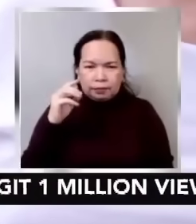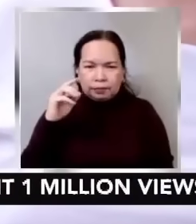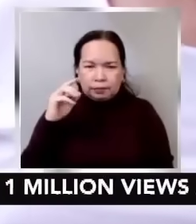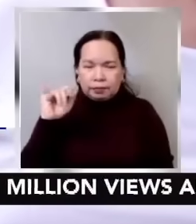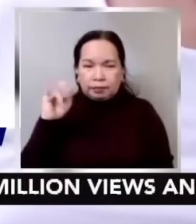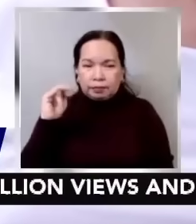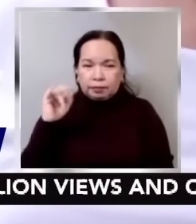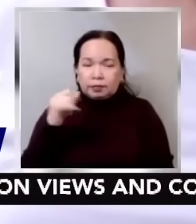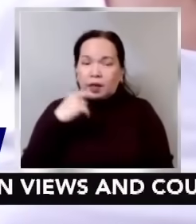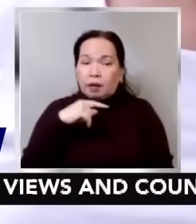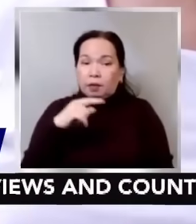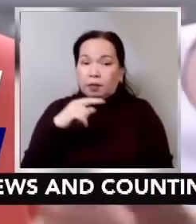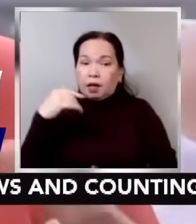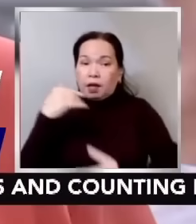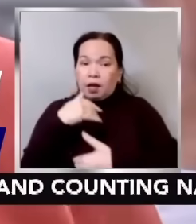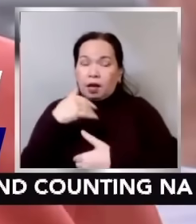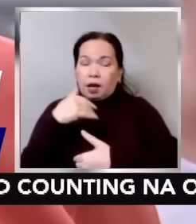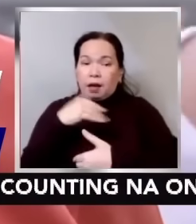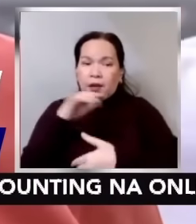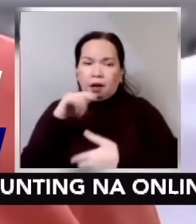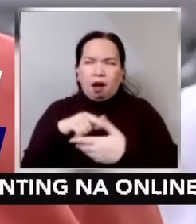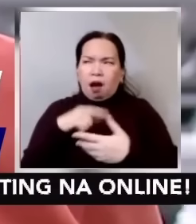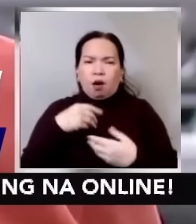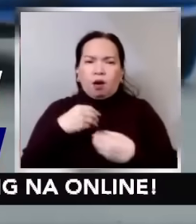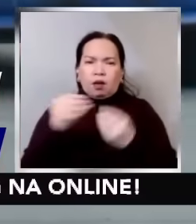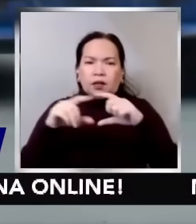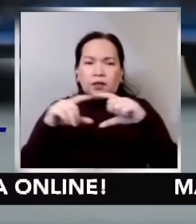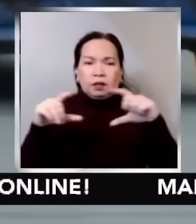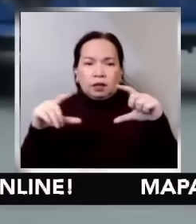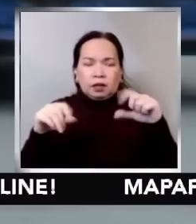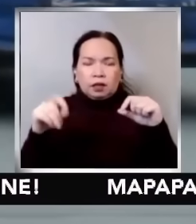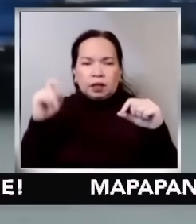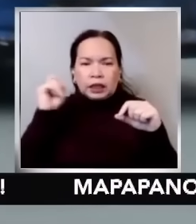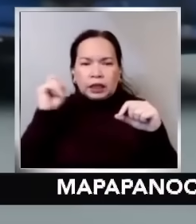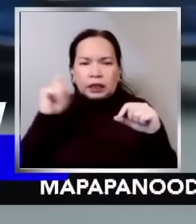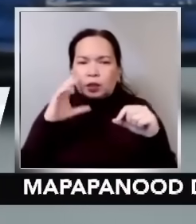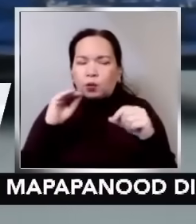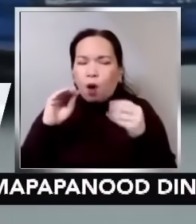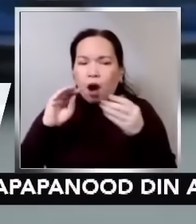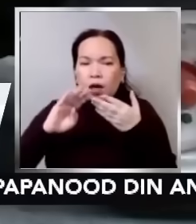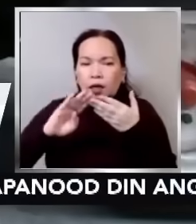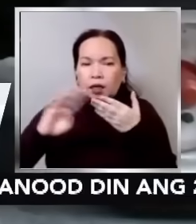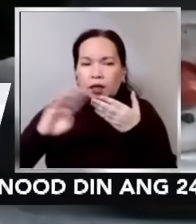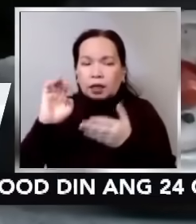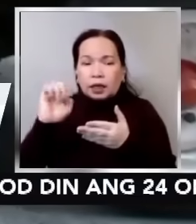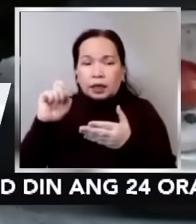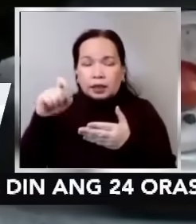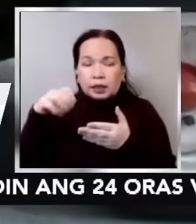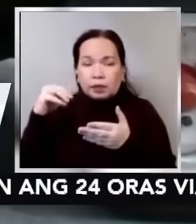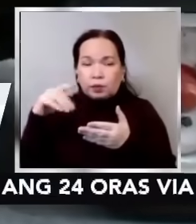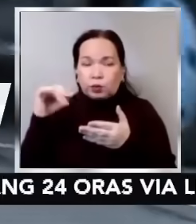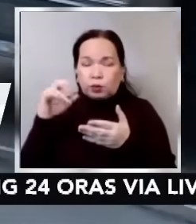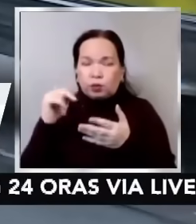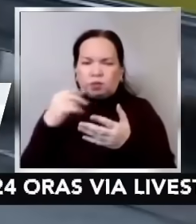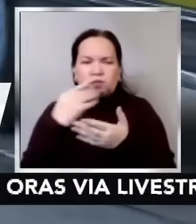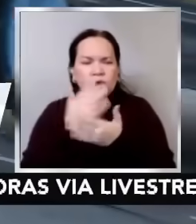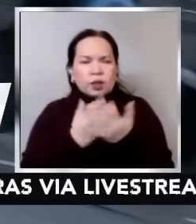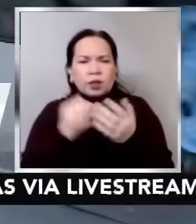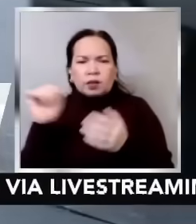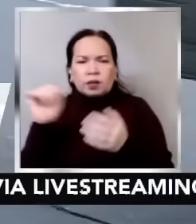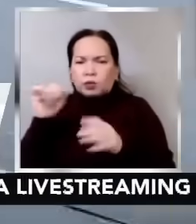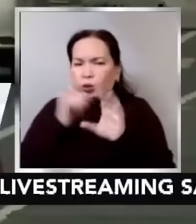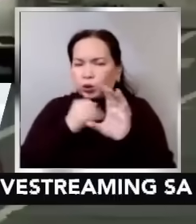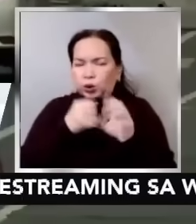ayaw mag-release ang fuel subsidy card dahil hinahanapan pa ng exemption. Ang hinaing ng mga jeepney driver na nakaugat sa paglilimita ng COMELEC